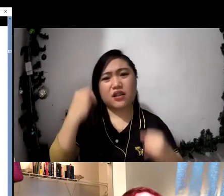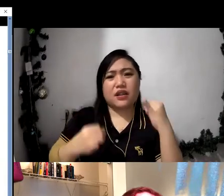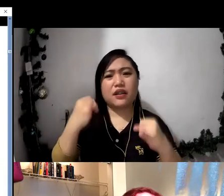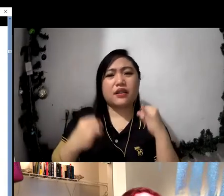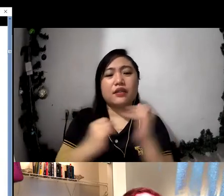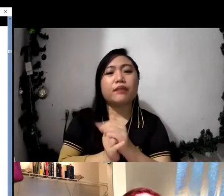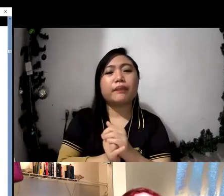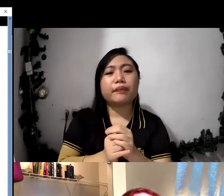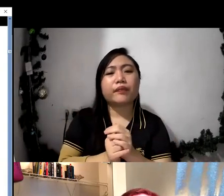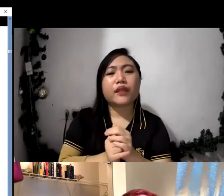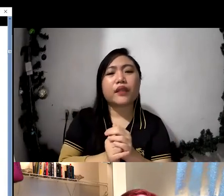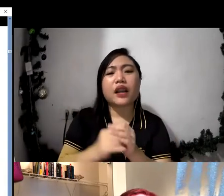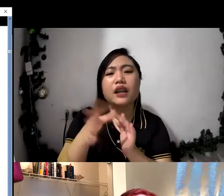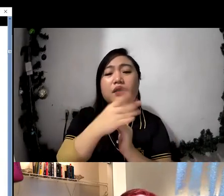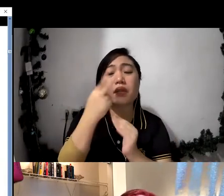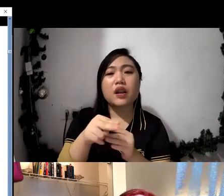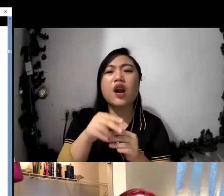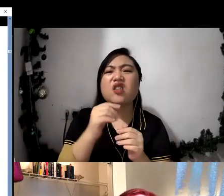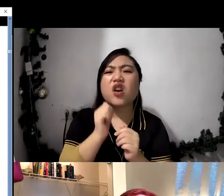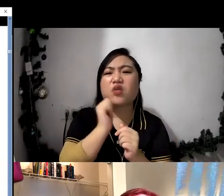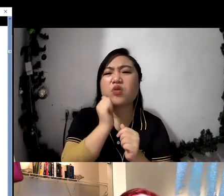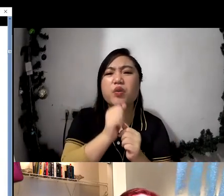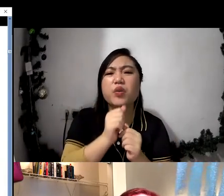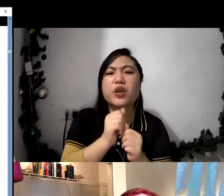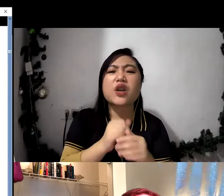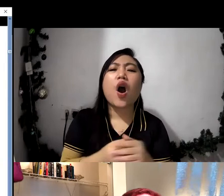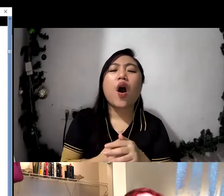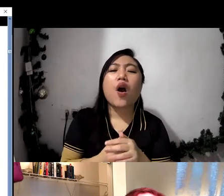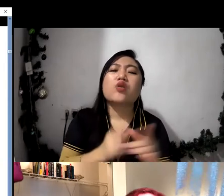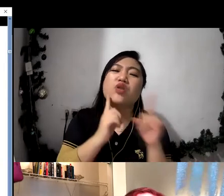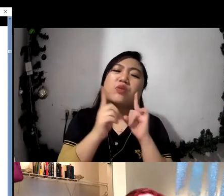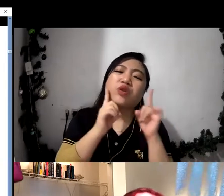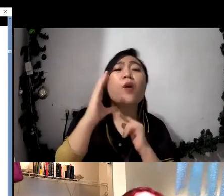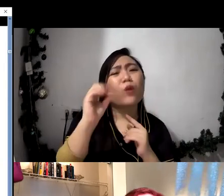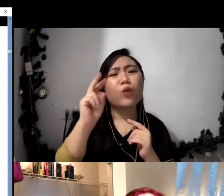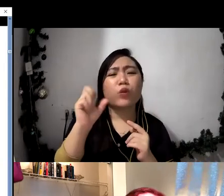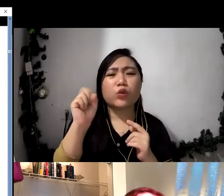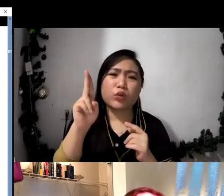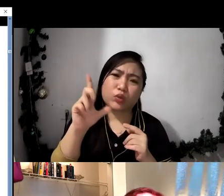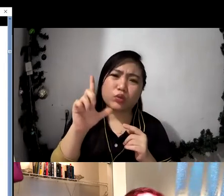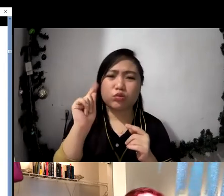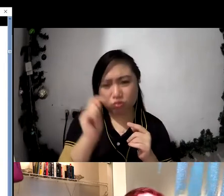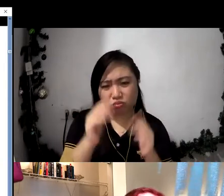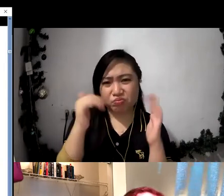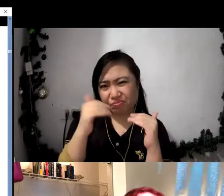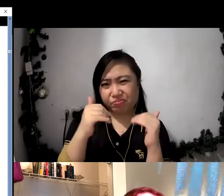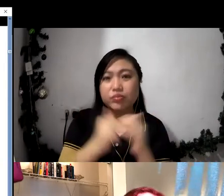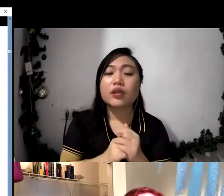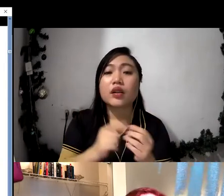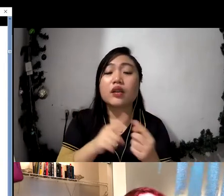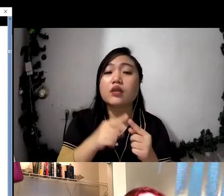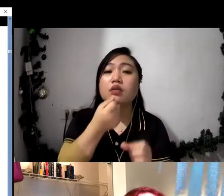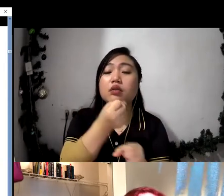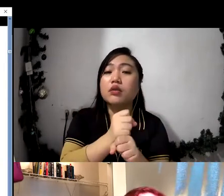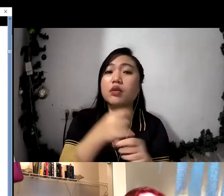ginagawa dyan is consultation, no? Yung consultation natin na ginagamit natin, that we ensure na pag